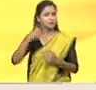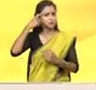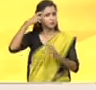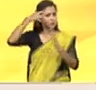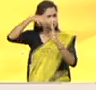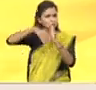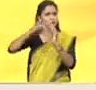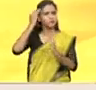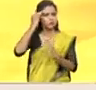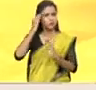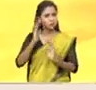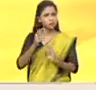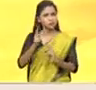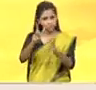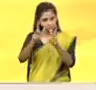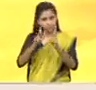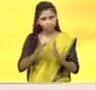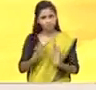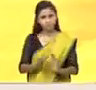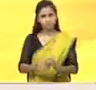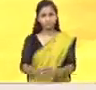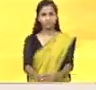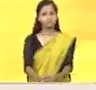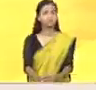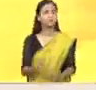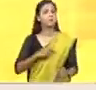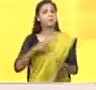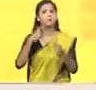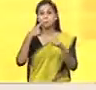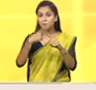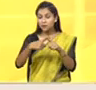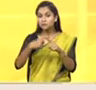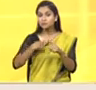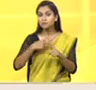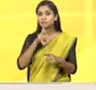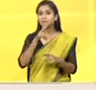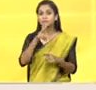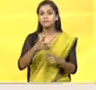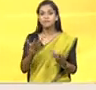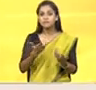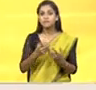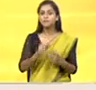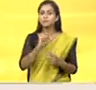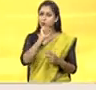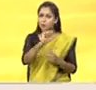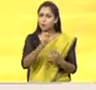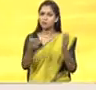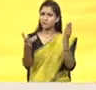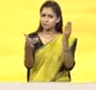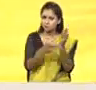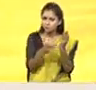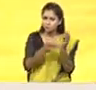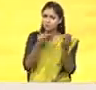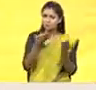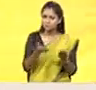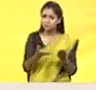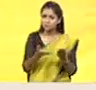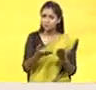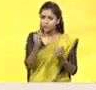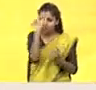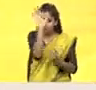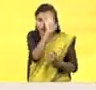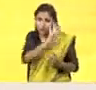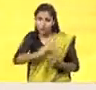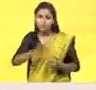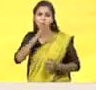हूँ। इस बारे में बताइए। इसके साथ ही ये भी बताएं कि आपकी टेक्नोलॉजी से देश